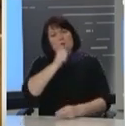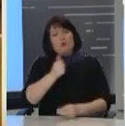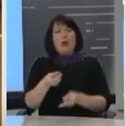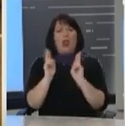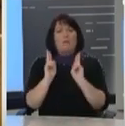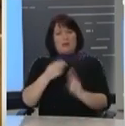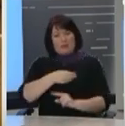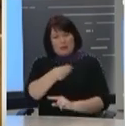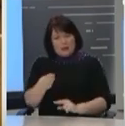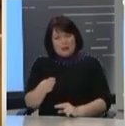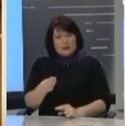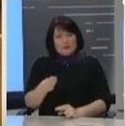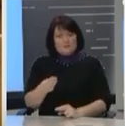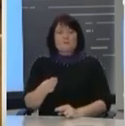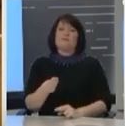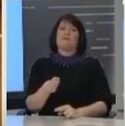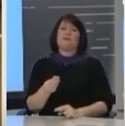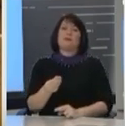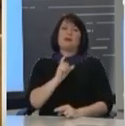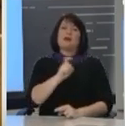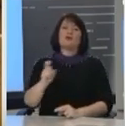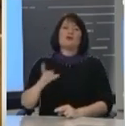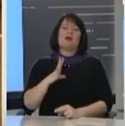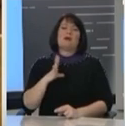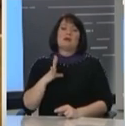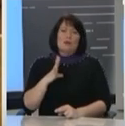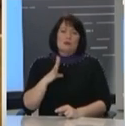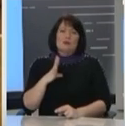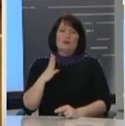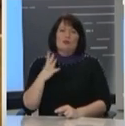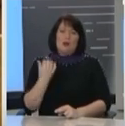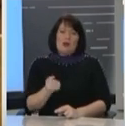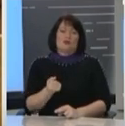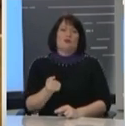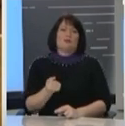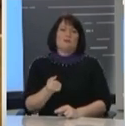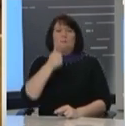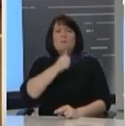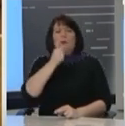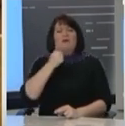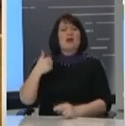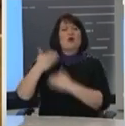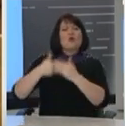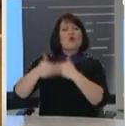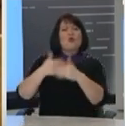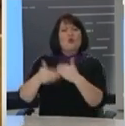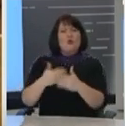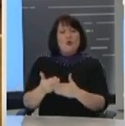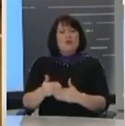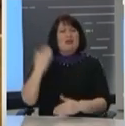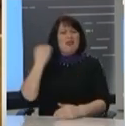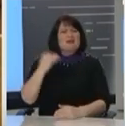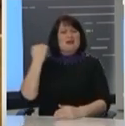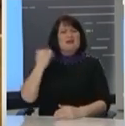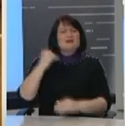ελπίδα σε εκατομμύρια συμπολίτες μας που έχουν υποστεί όλα αυτά τα χρόνια πολύ μεγάλες θυσίες